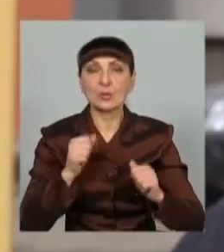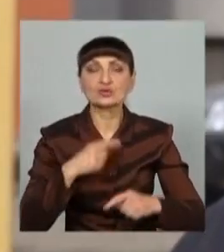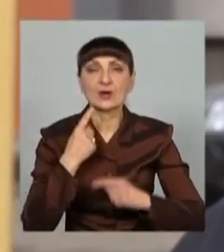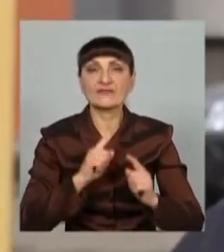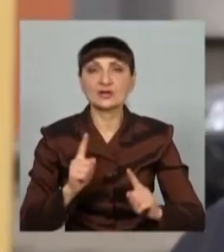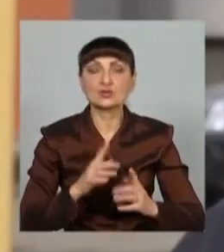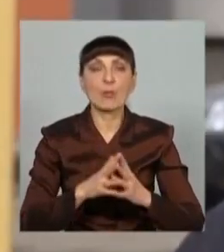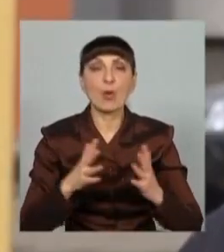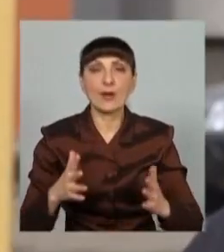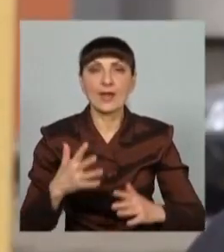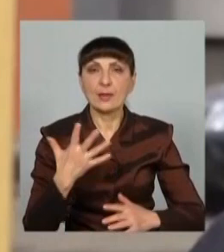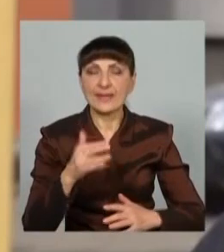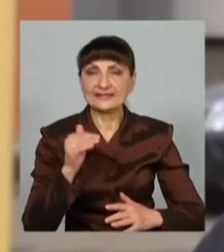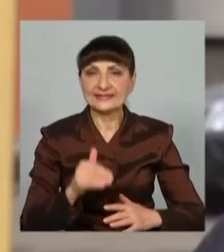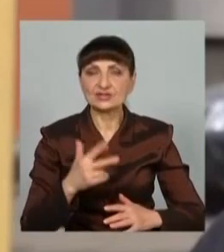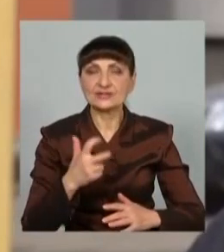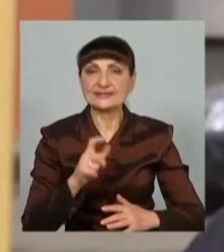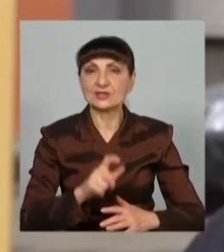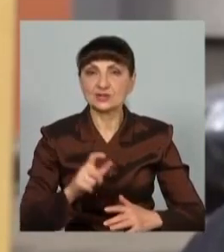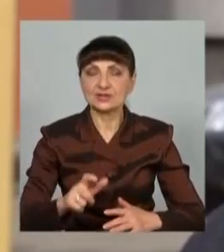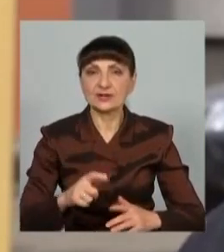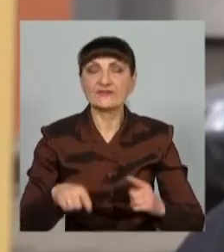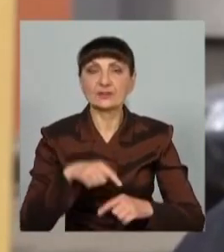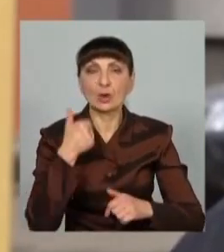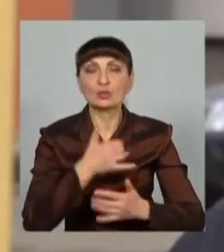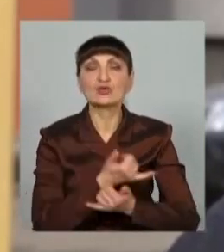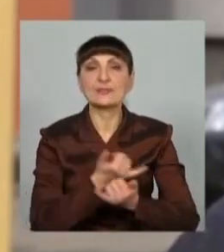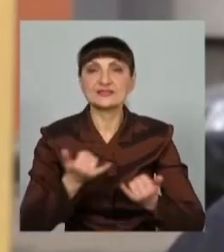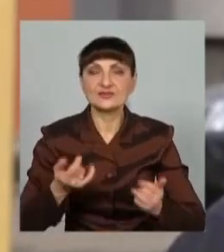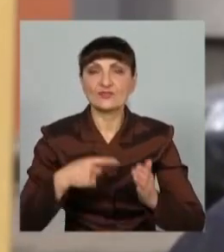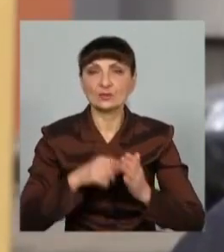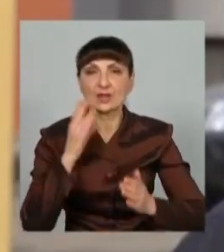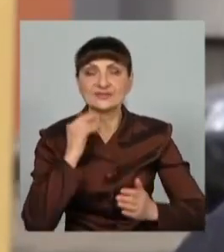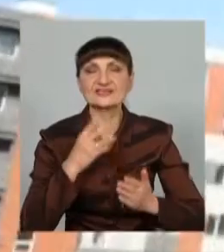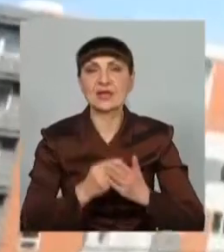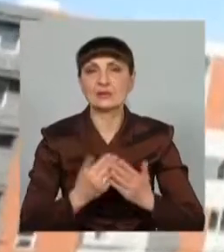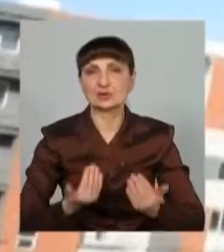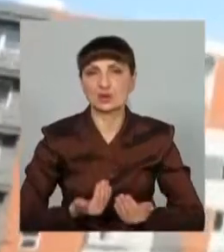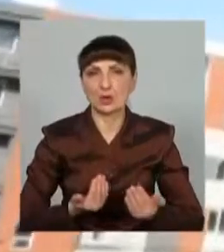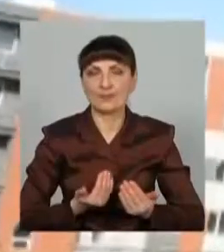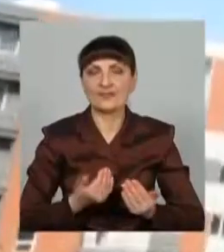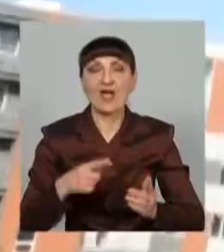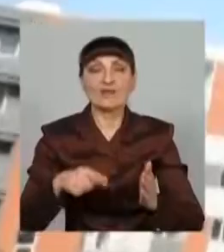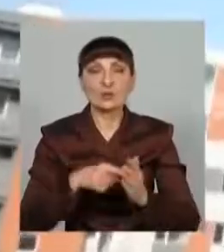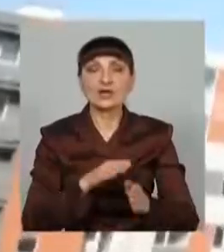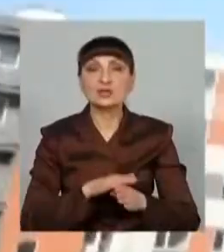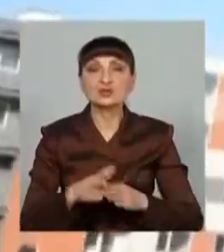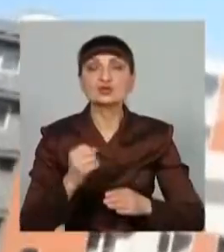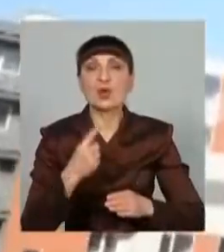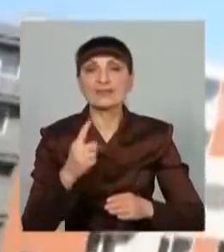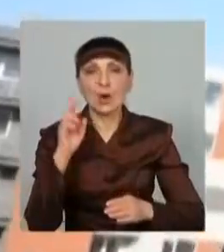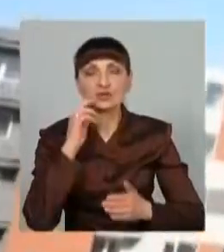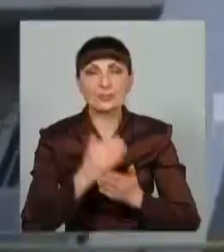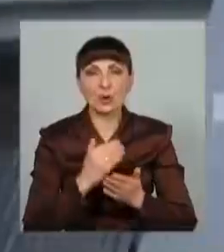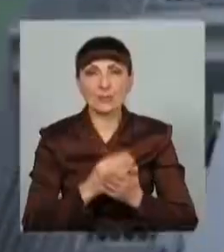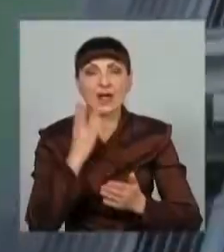что более 5300 человек мы в этом году обеспечили в городе Алматы своим жильем. К слову, в городе реализуется еще одна